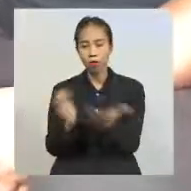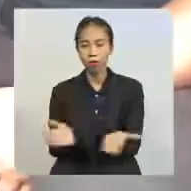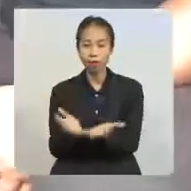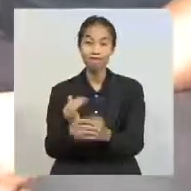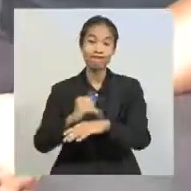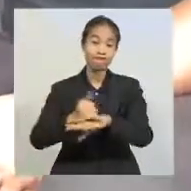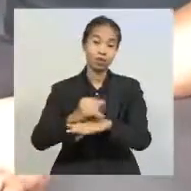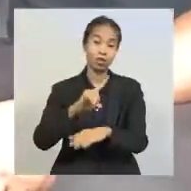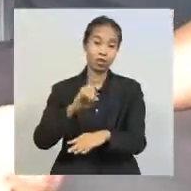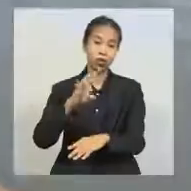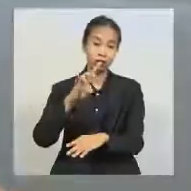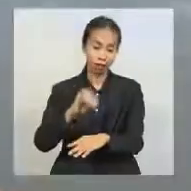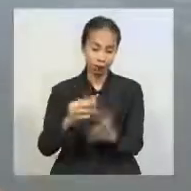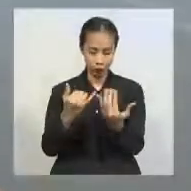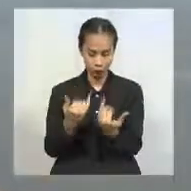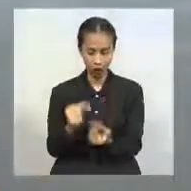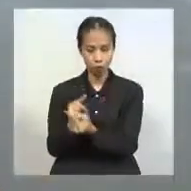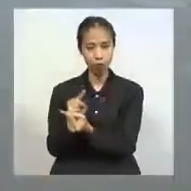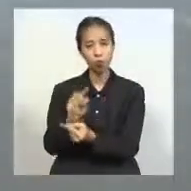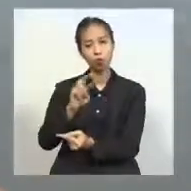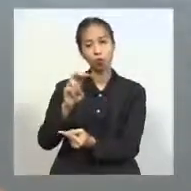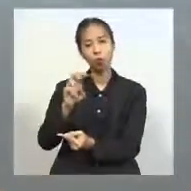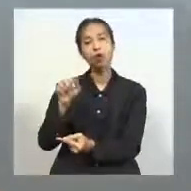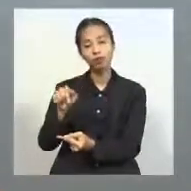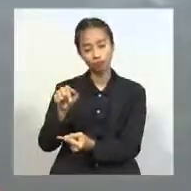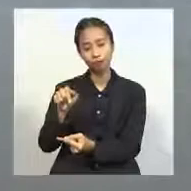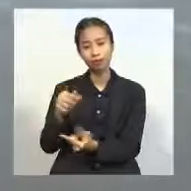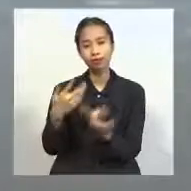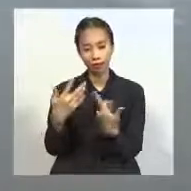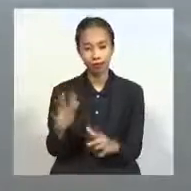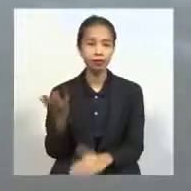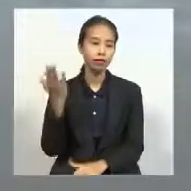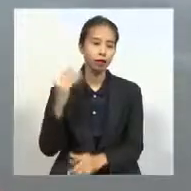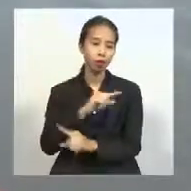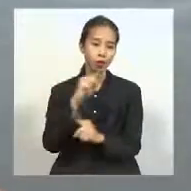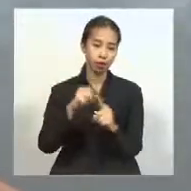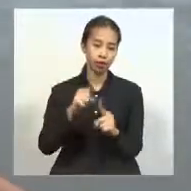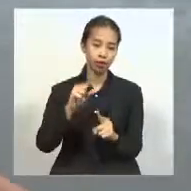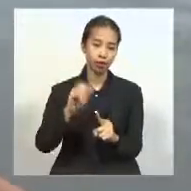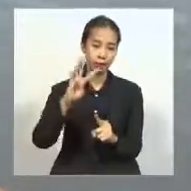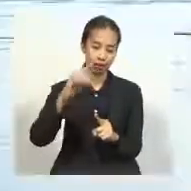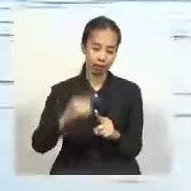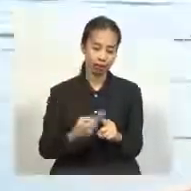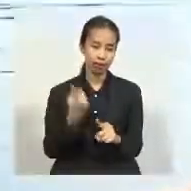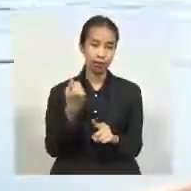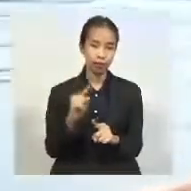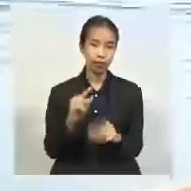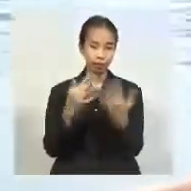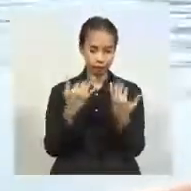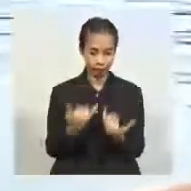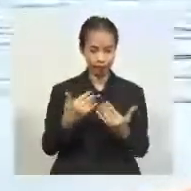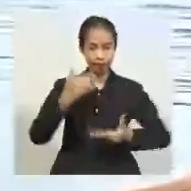าก170ตัวปัจจุบันมีมากถึง200ตัวโดยในวันที่24พฤศจิกายนนี้เกาะลิบง